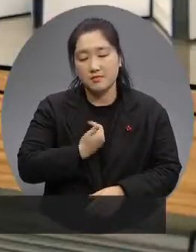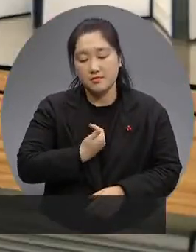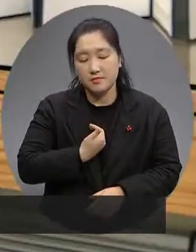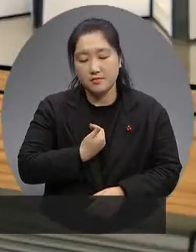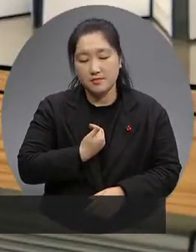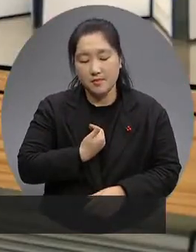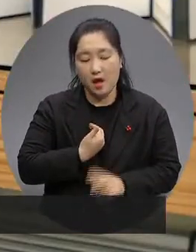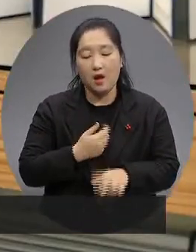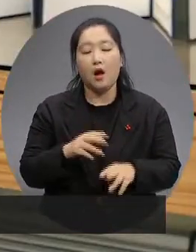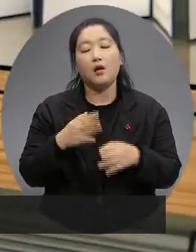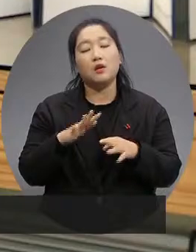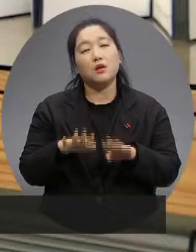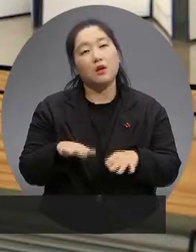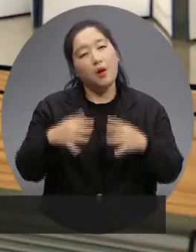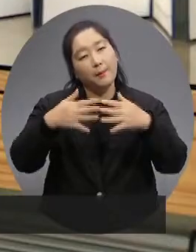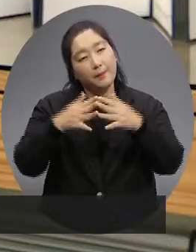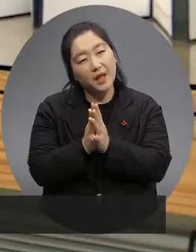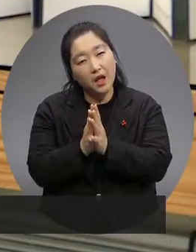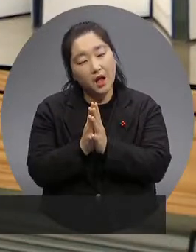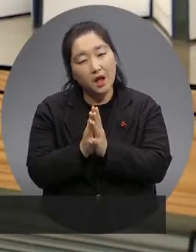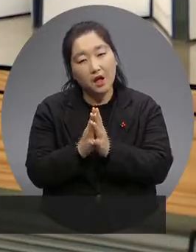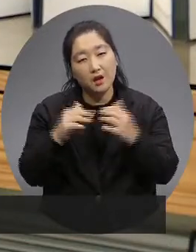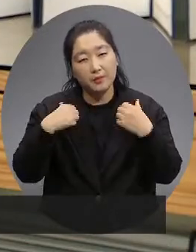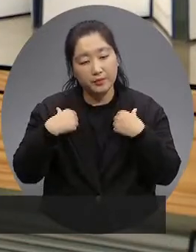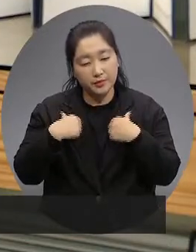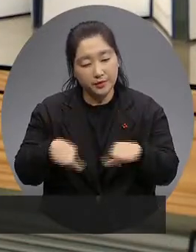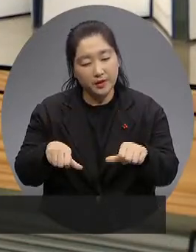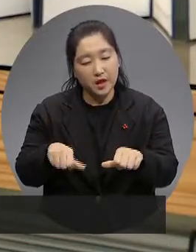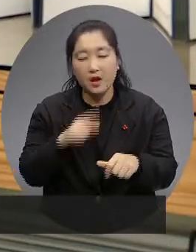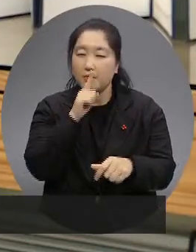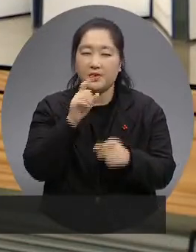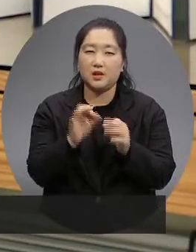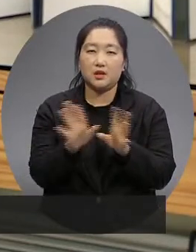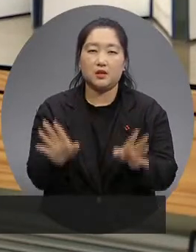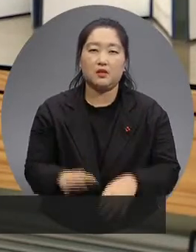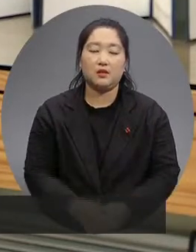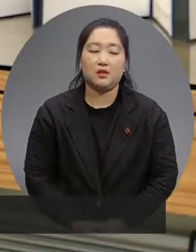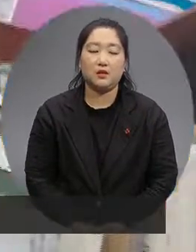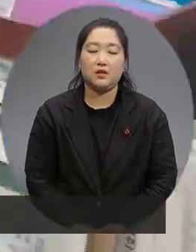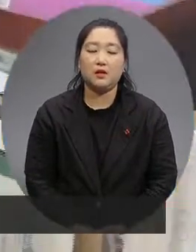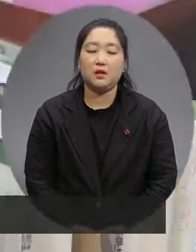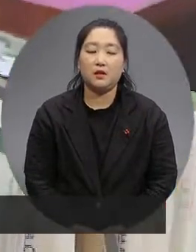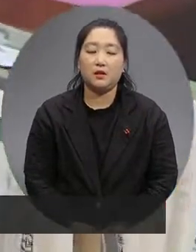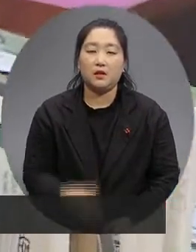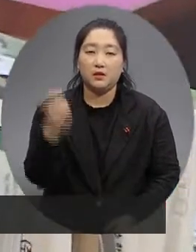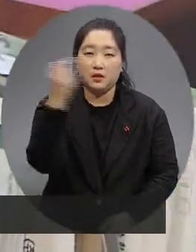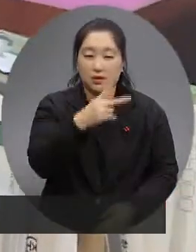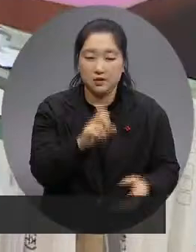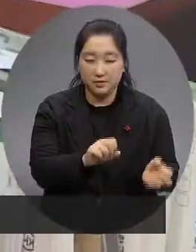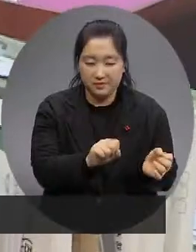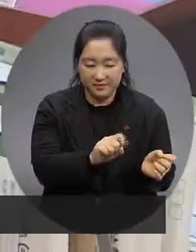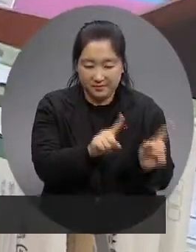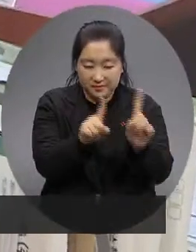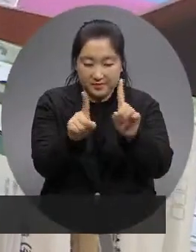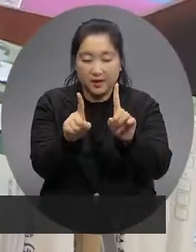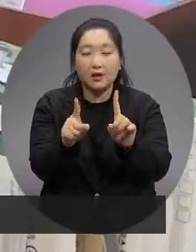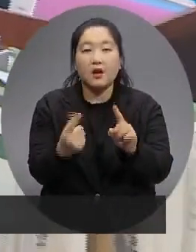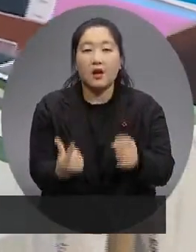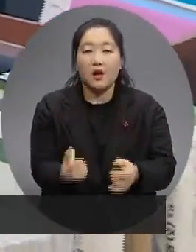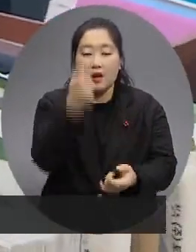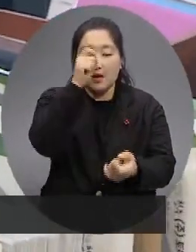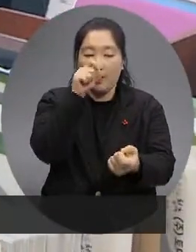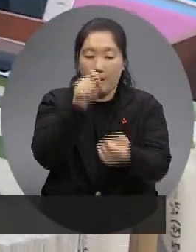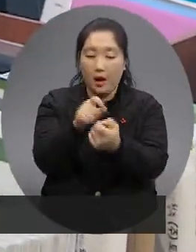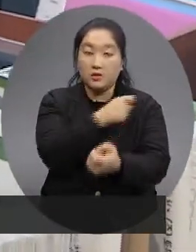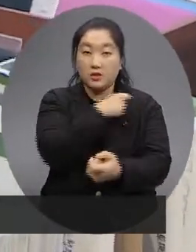버텨왔는데 여기서 이거를 힘들게 또 그만둔다는 건 말도 안 되고 다시 한번 그 재개를 하려고 하고